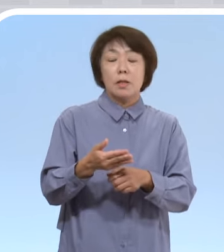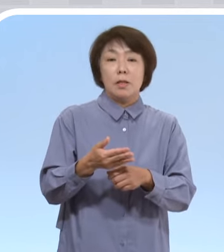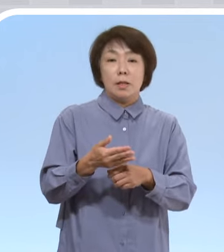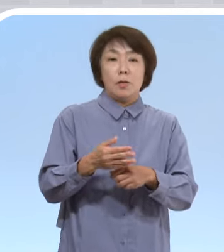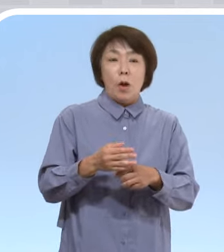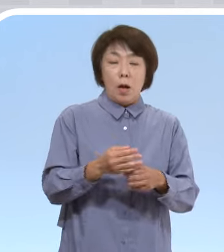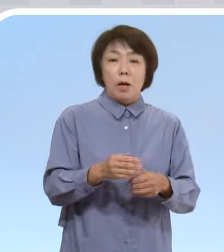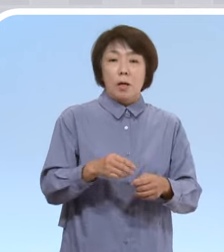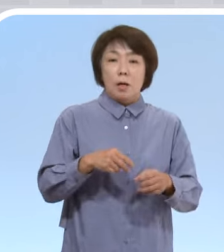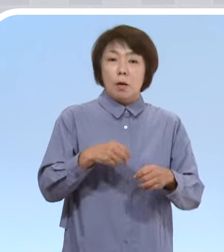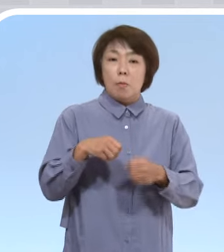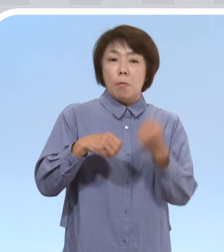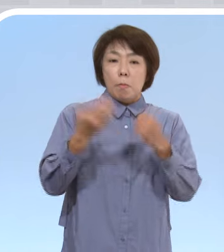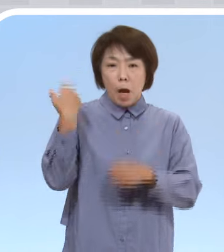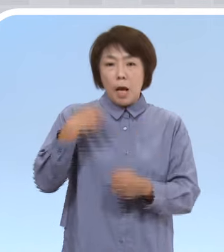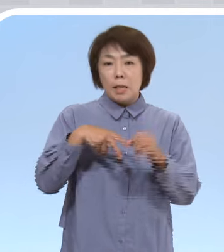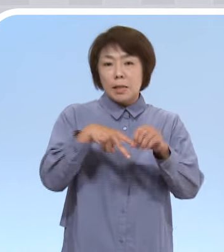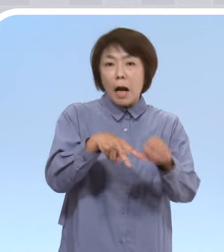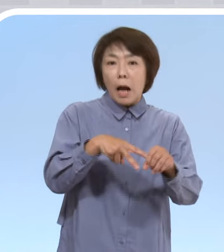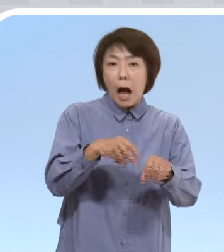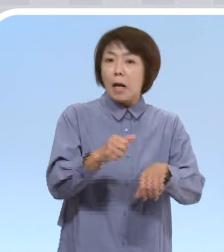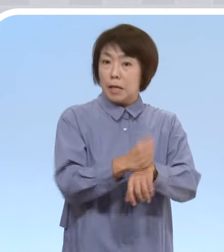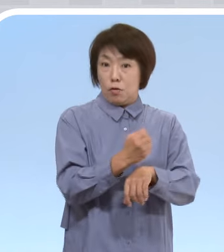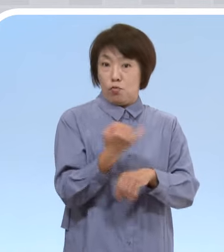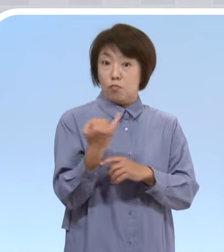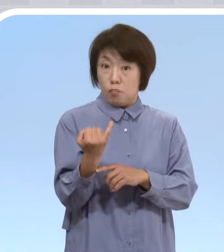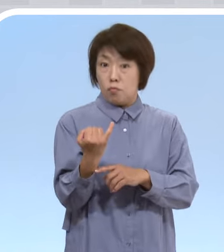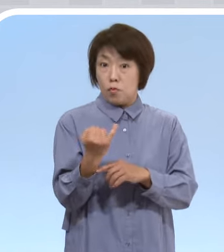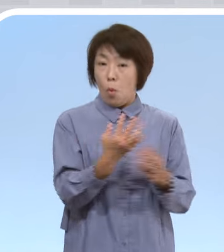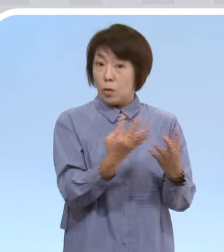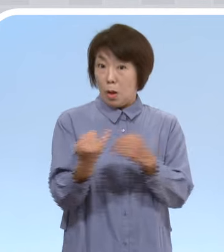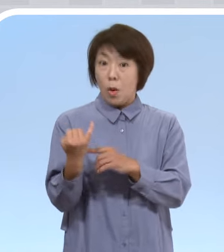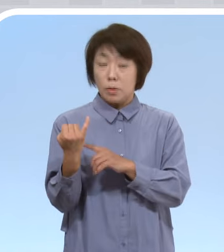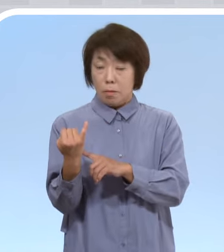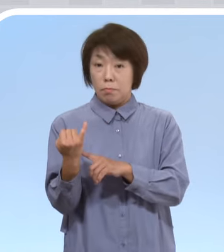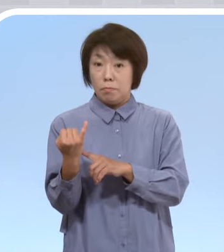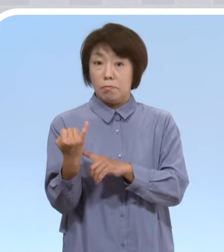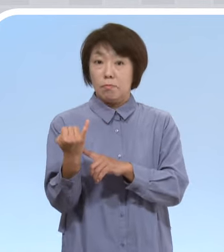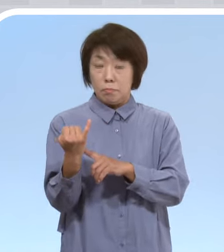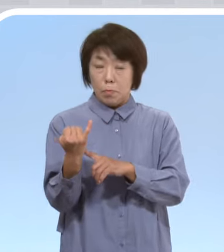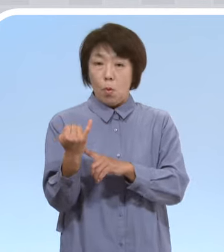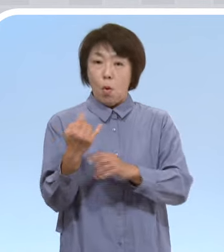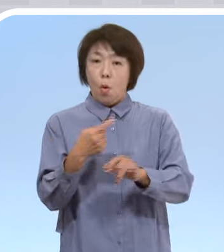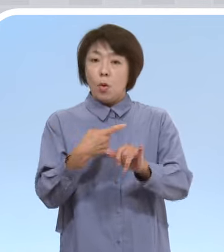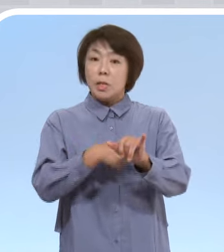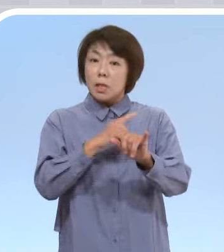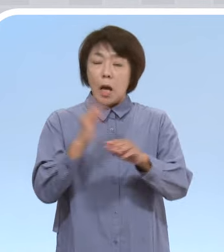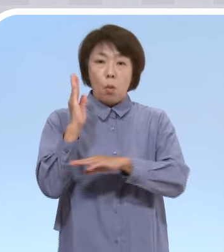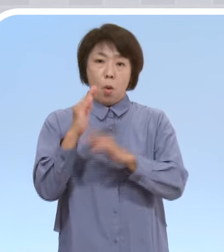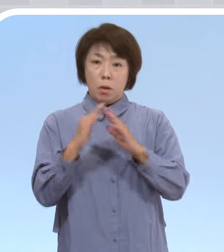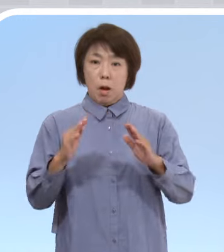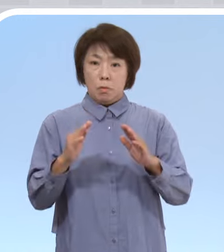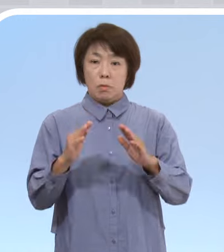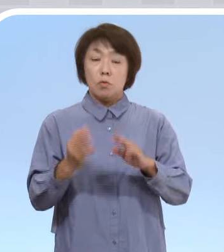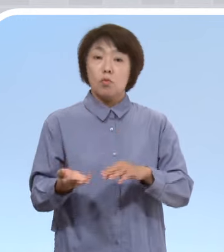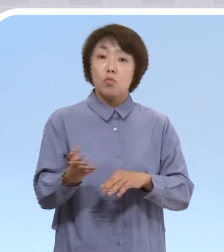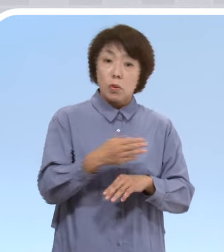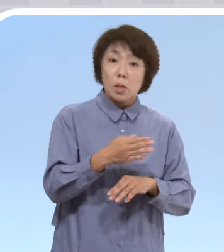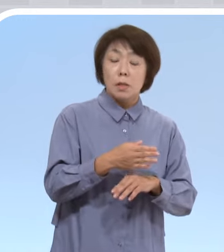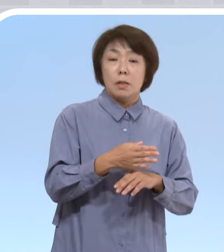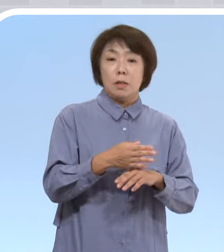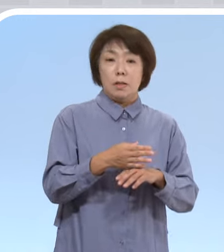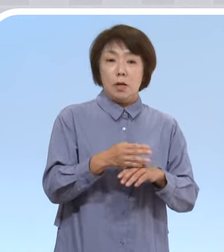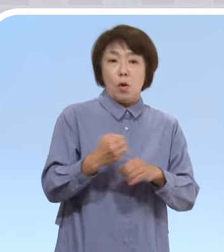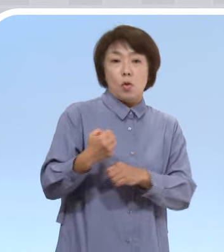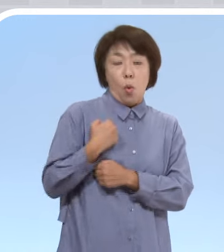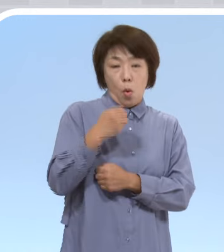り、11時からは元サッカー女子日本代表の澤穂希さんによる人権講演会、そして